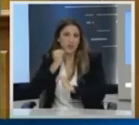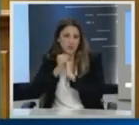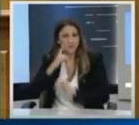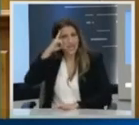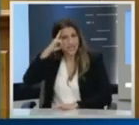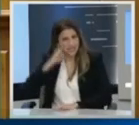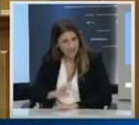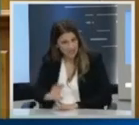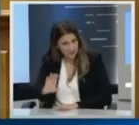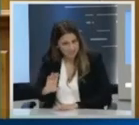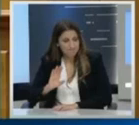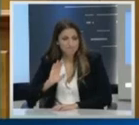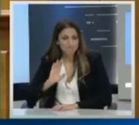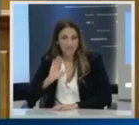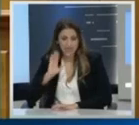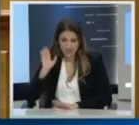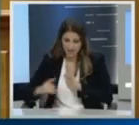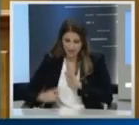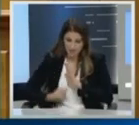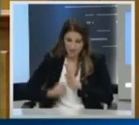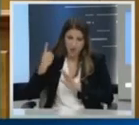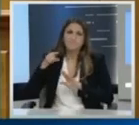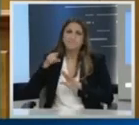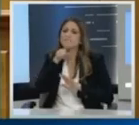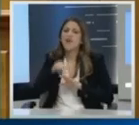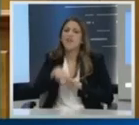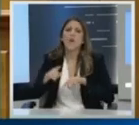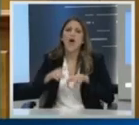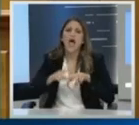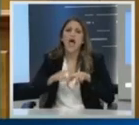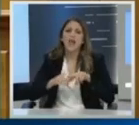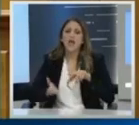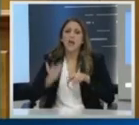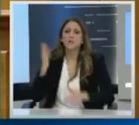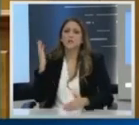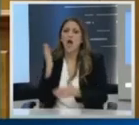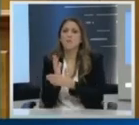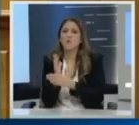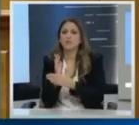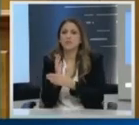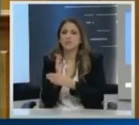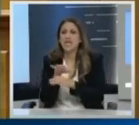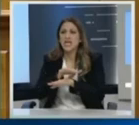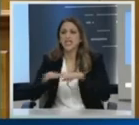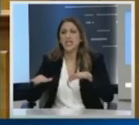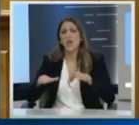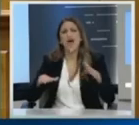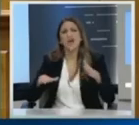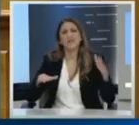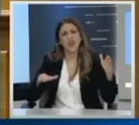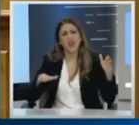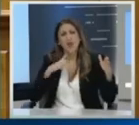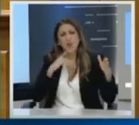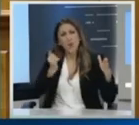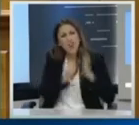Ξέρετε, κύριε Μητσοτάκη, η τελευταία φορά που κάποιοι σε αυτόν τον τόπο αποφάσισαν να τελειώνουν με την αριστερά για αυτά